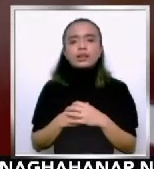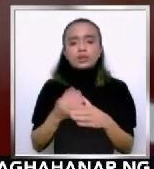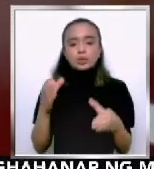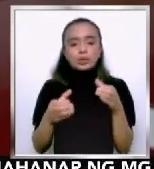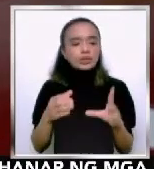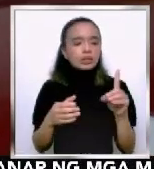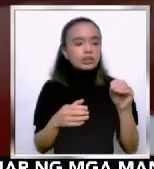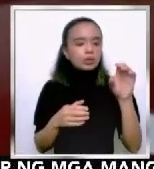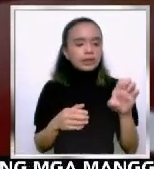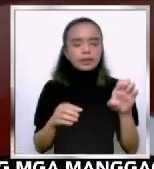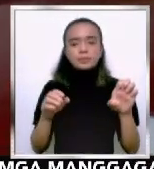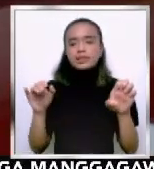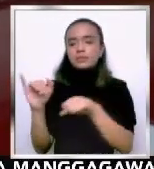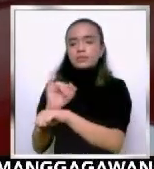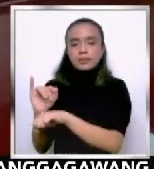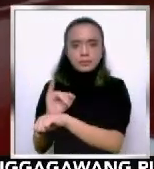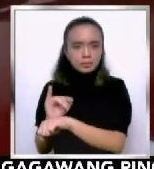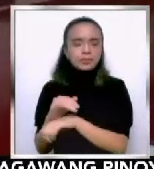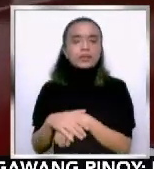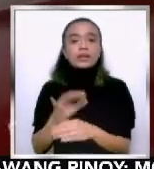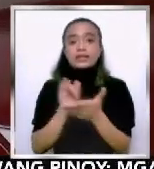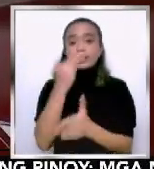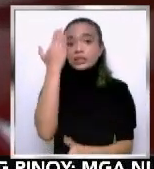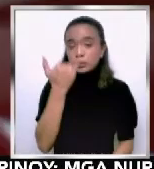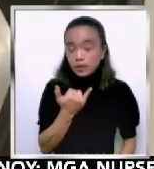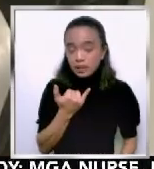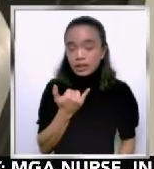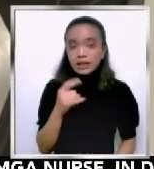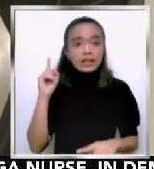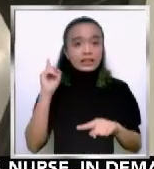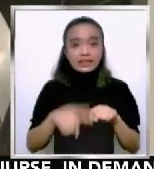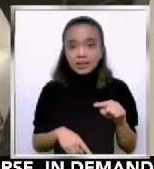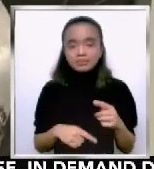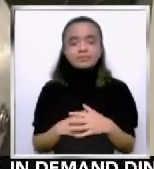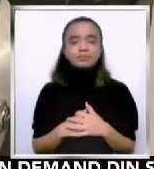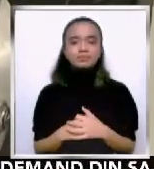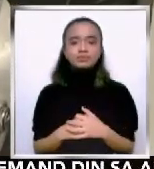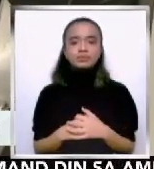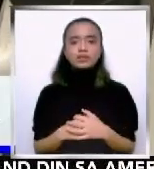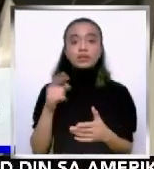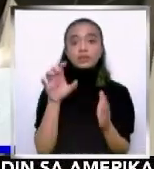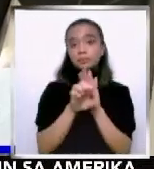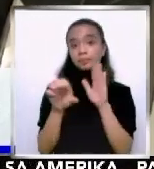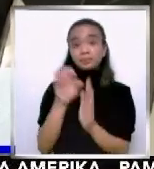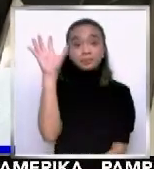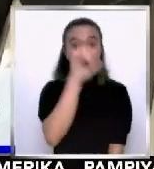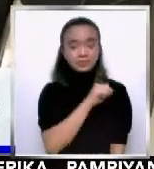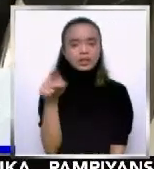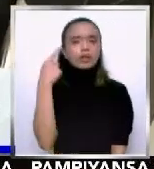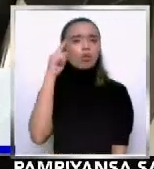and the industry. Kaya hindi po natin ma-unbundle. Sa estimate nila, halimbawa para sa pump price ng